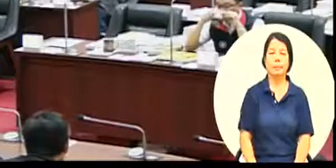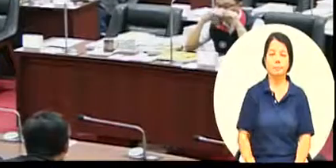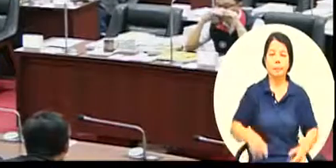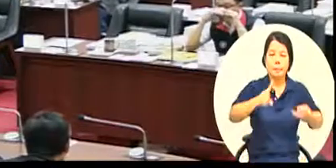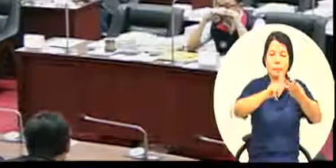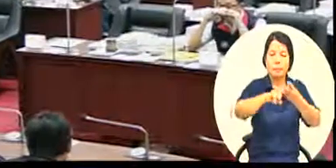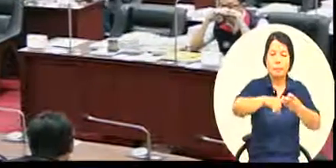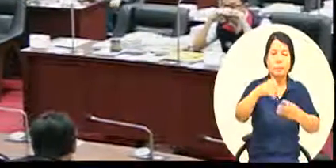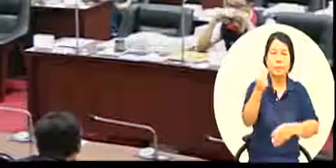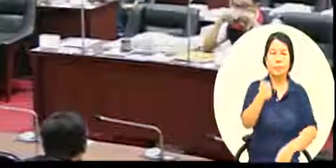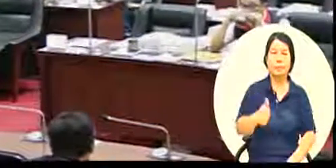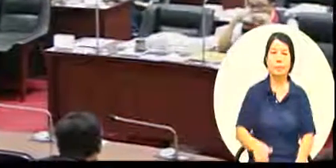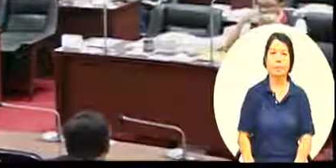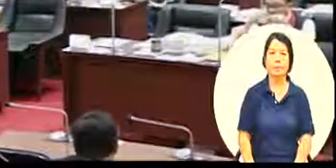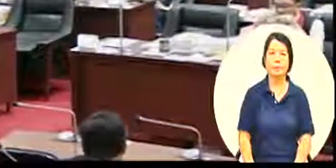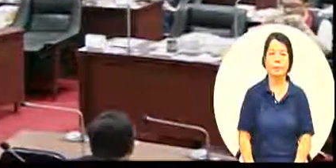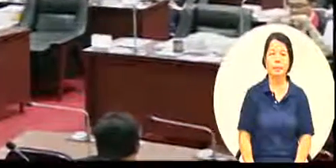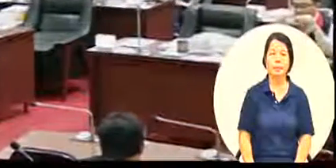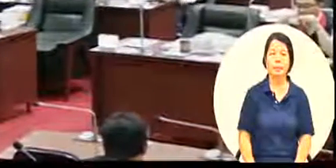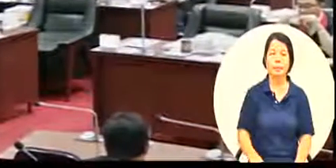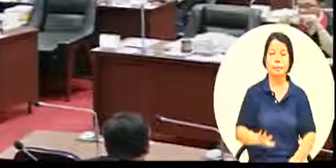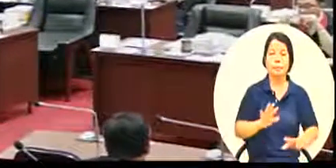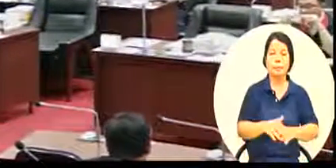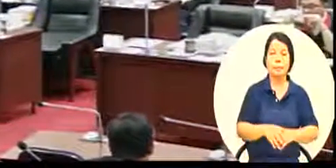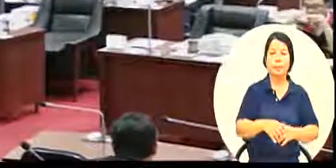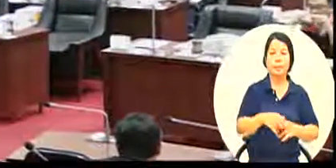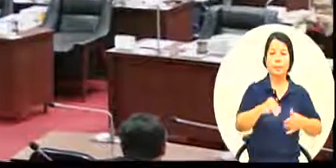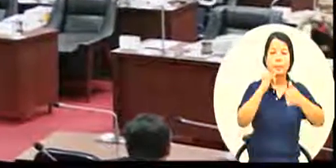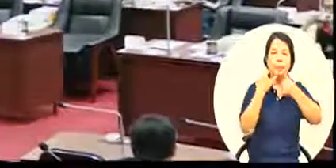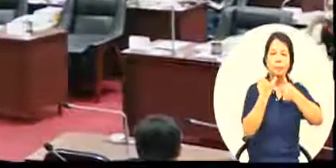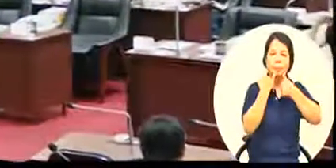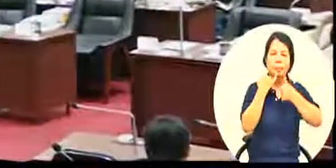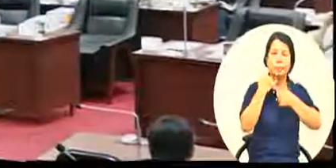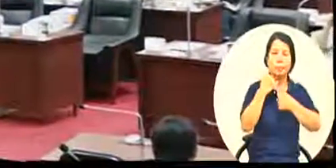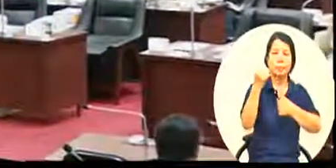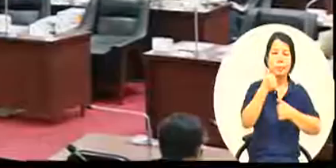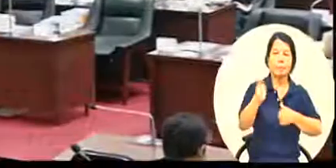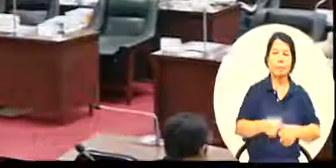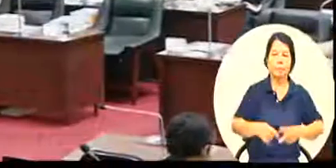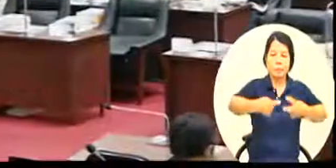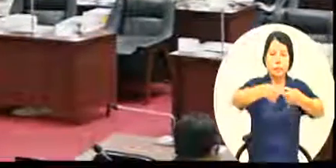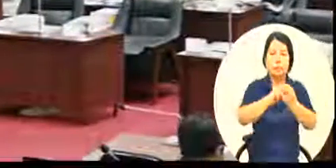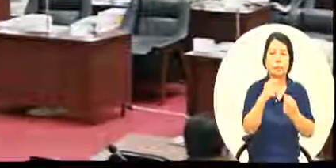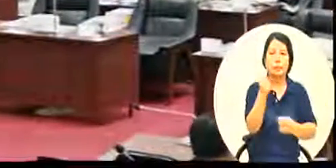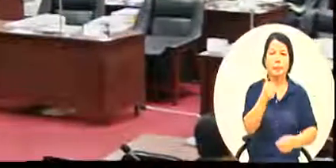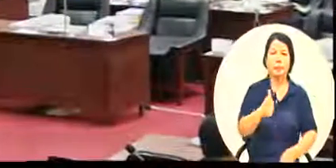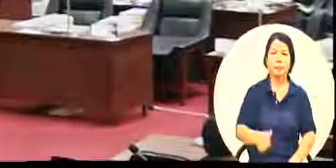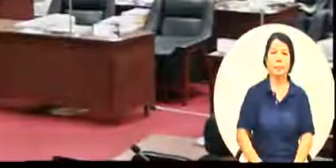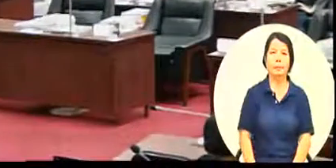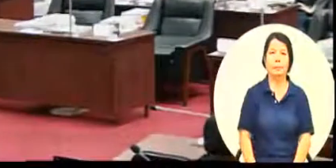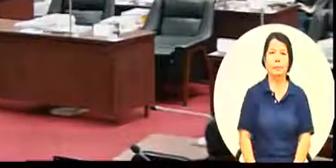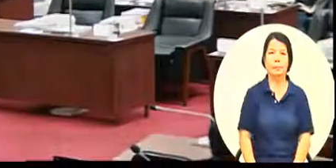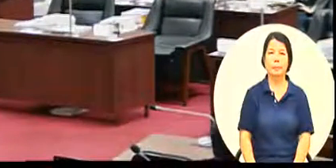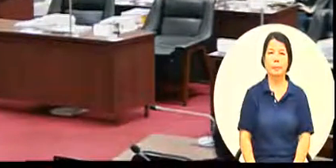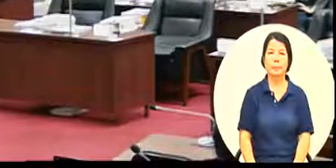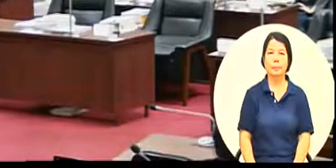仁议员、何全峰议员、李博义议员，